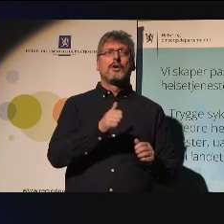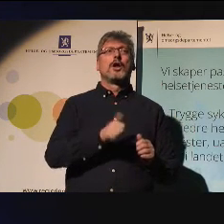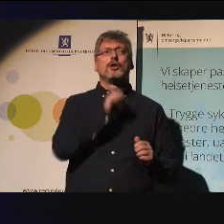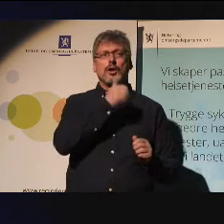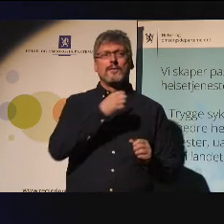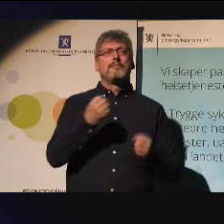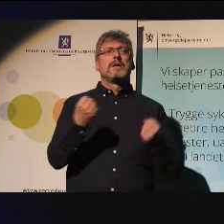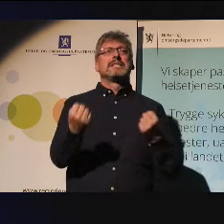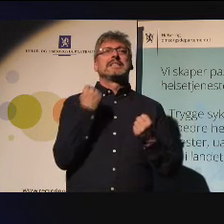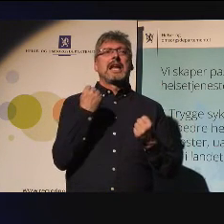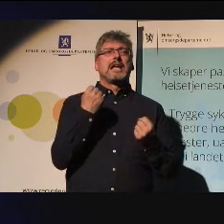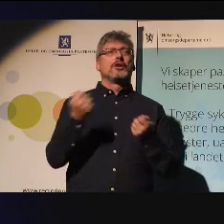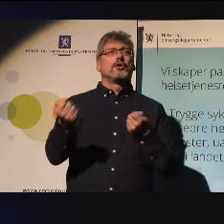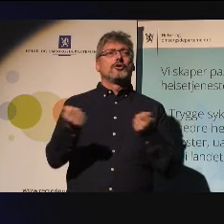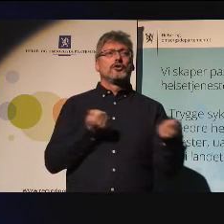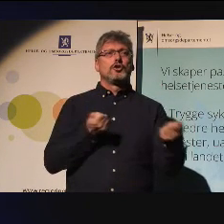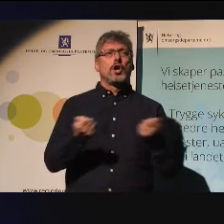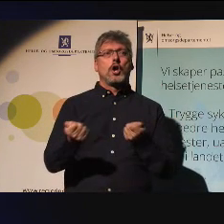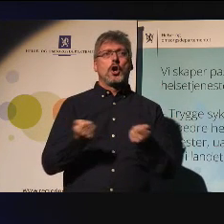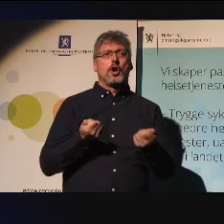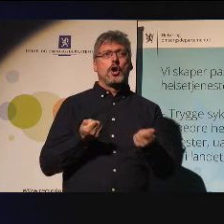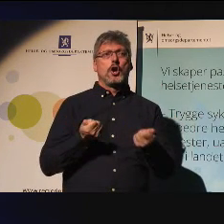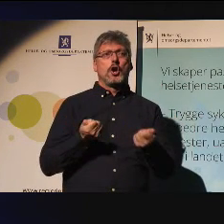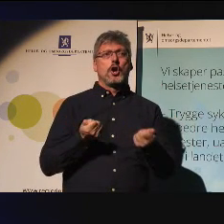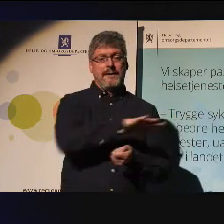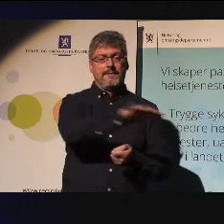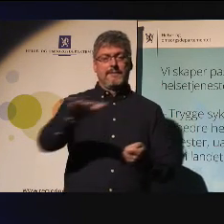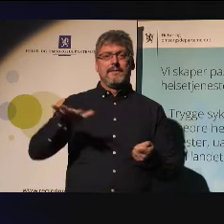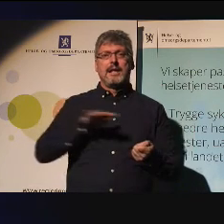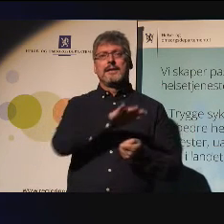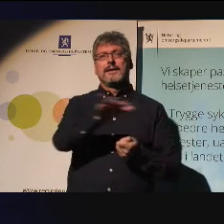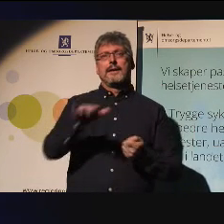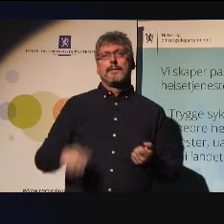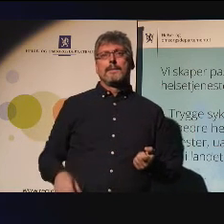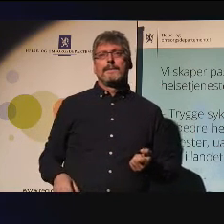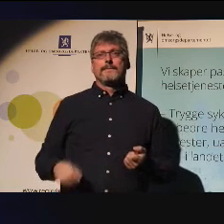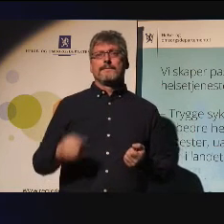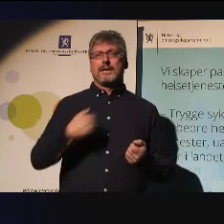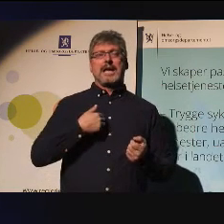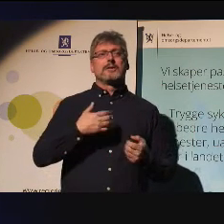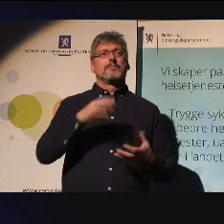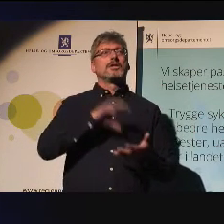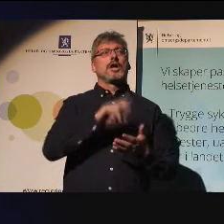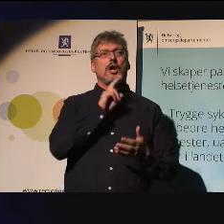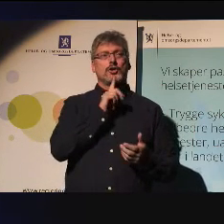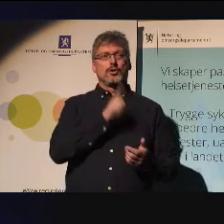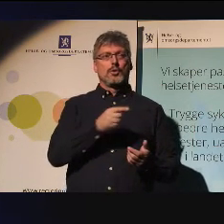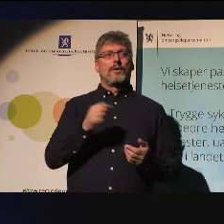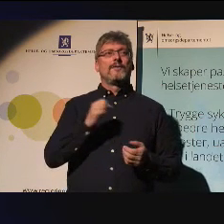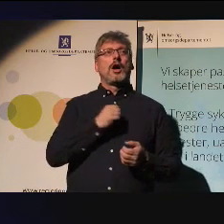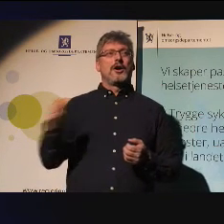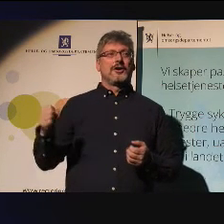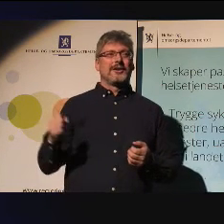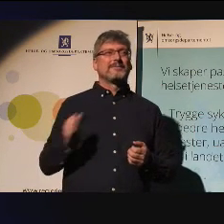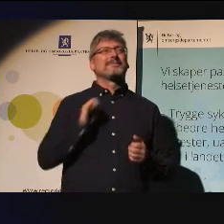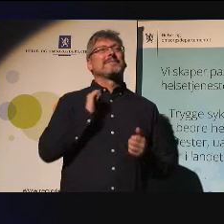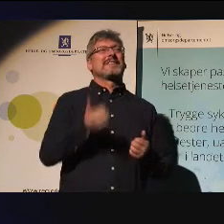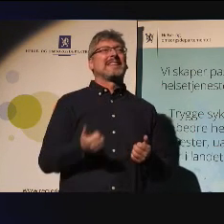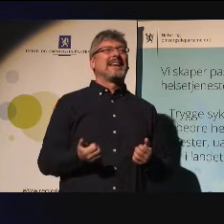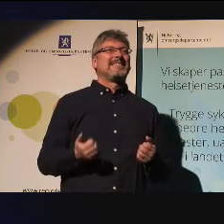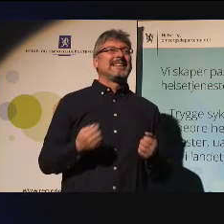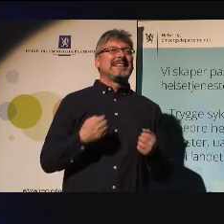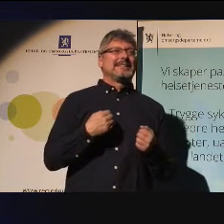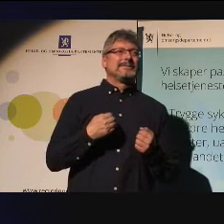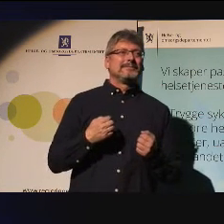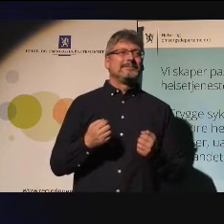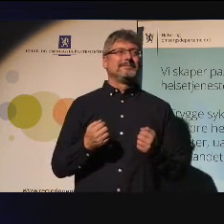sterk styring på dette feltet. For jeg som statsråd for Høyre, så sitter det selvfølgelig langt inne og oppretter